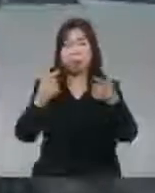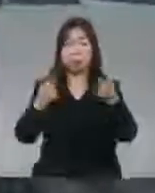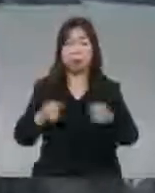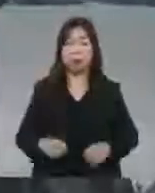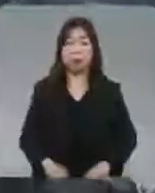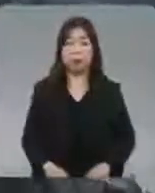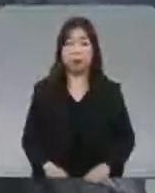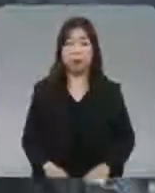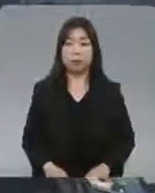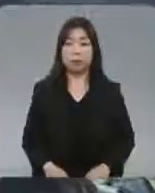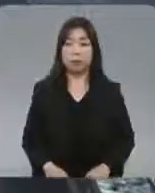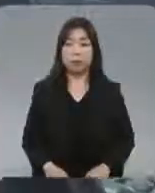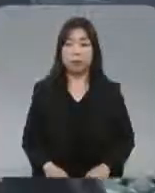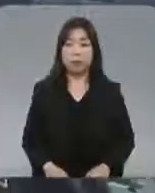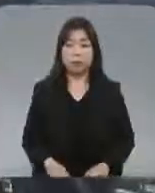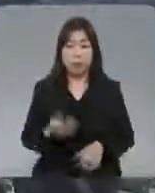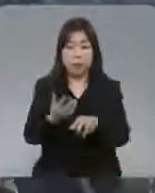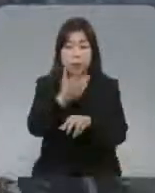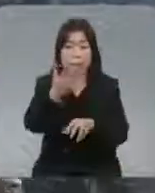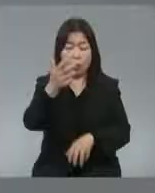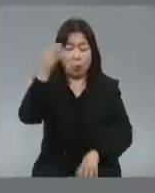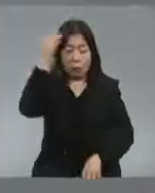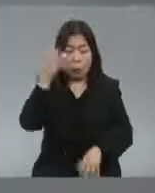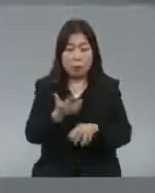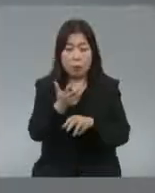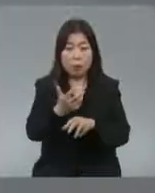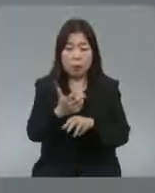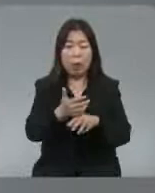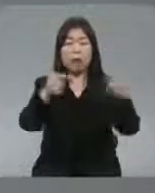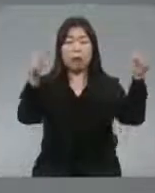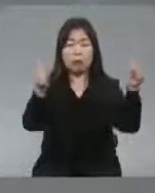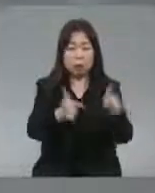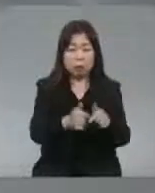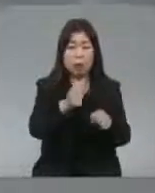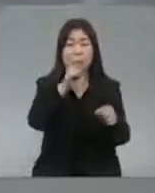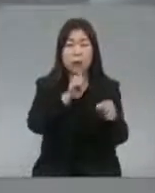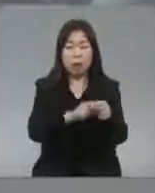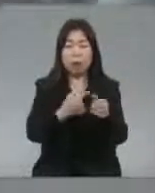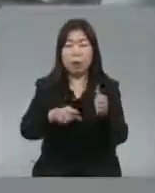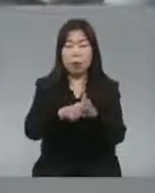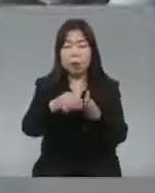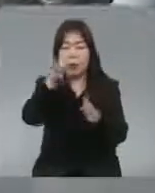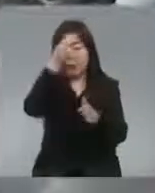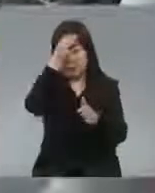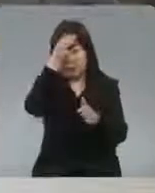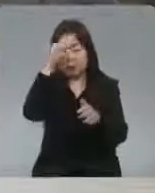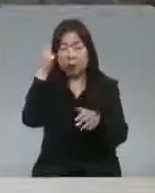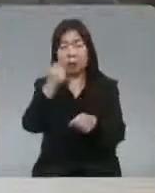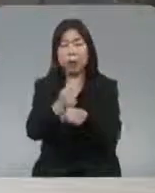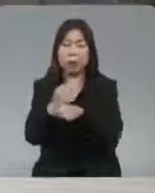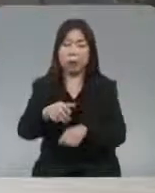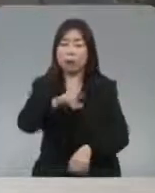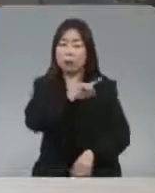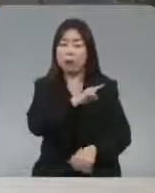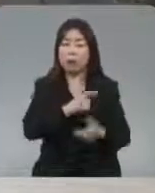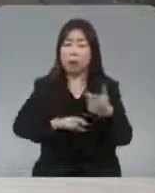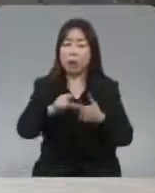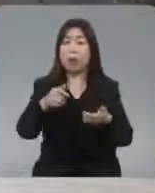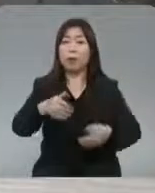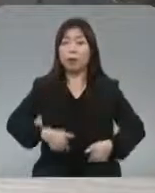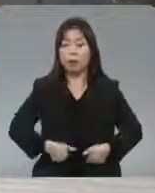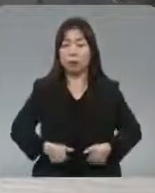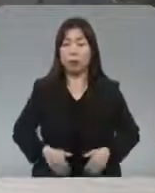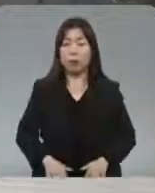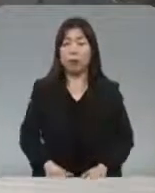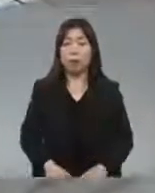mais cet engagement fait craindre des conséquences désastreuses sur l'industrie chimique lourdes basé principalement sur le charbon voir